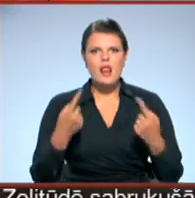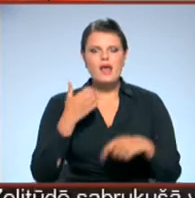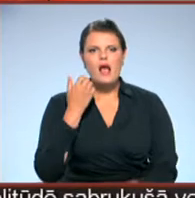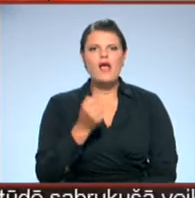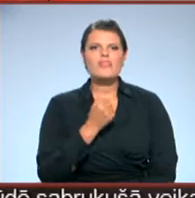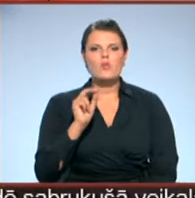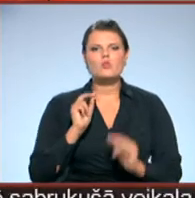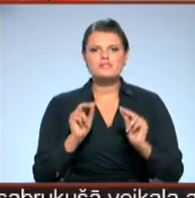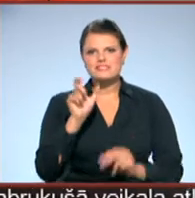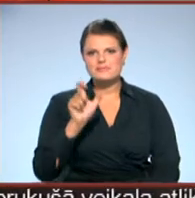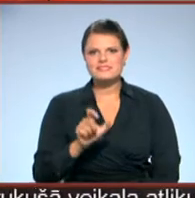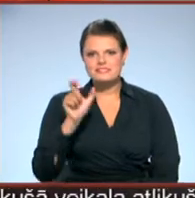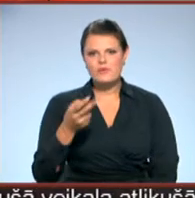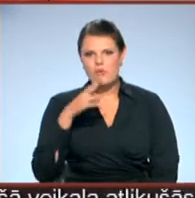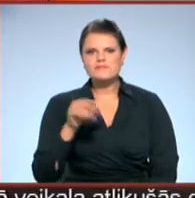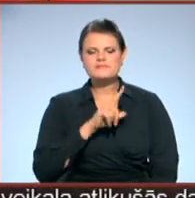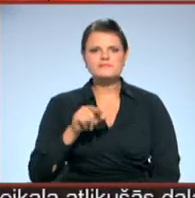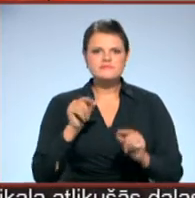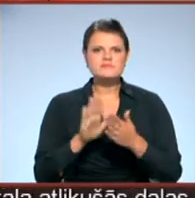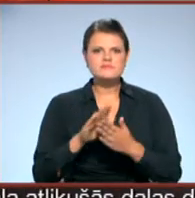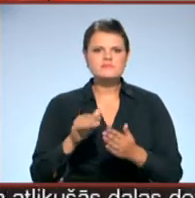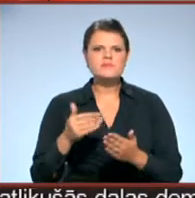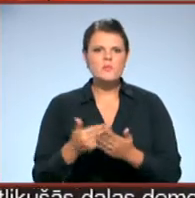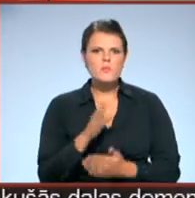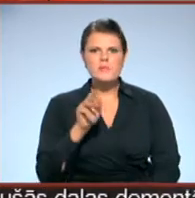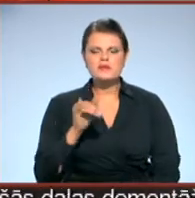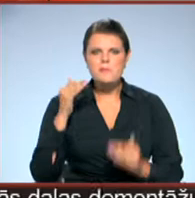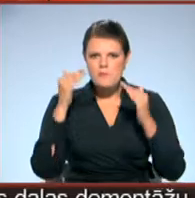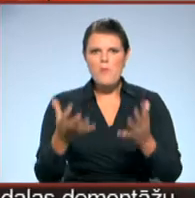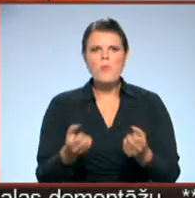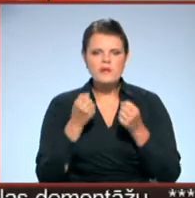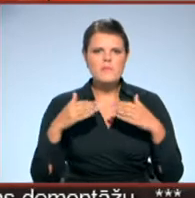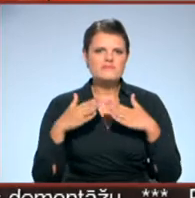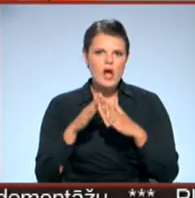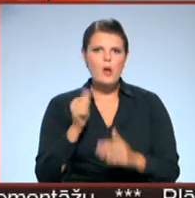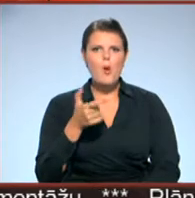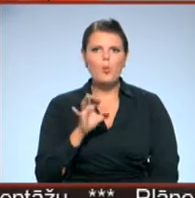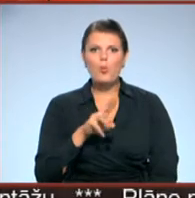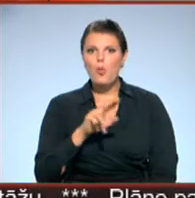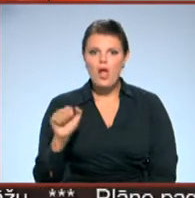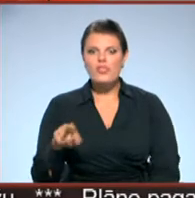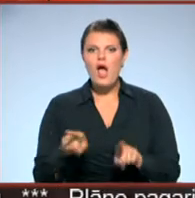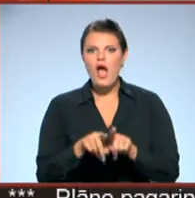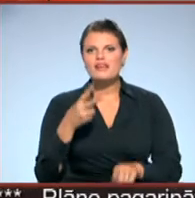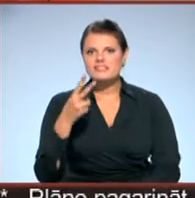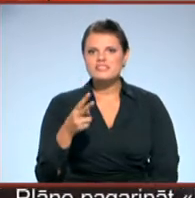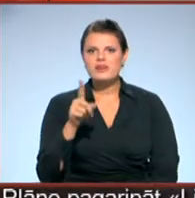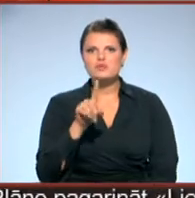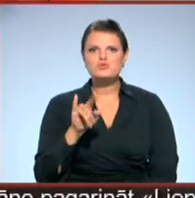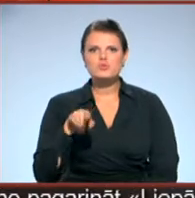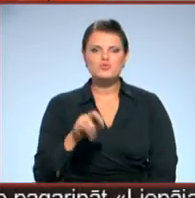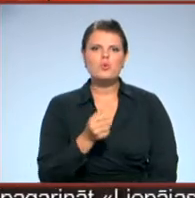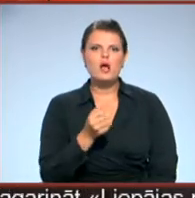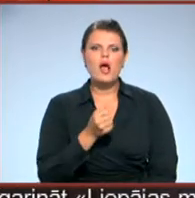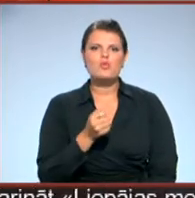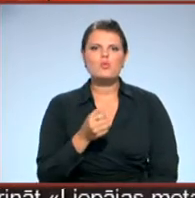Laikā, kad katoļu ticības ļaudis no visas Latvijas devušies uz Jaunos Marijas debesīs uzņemšanas svētkiem Aglonā, arī divās suitu katoļu draudzēs